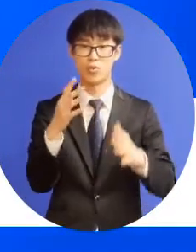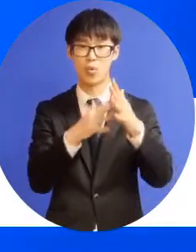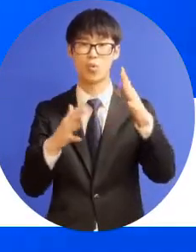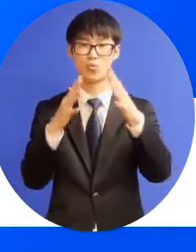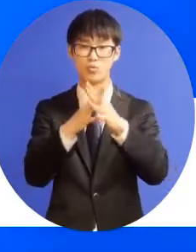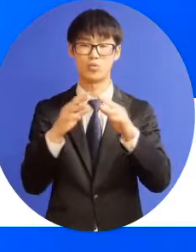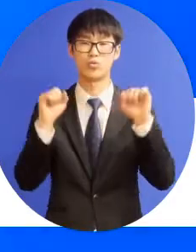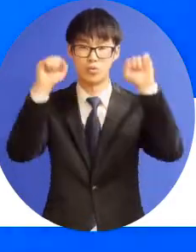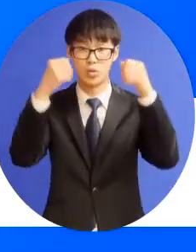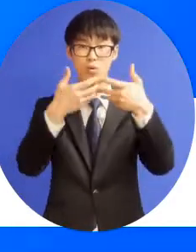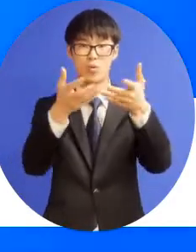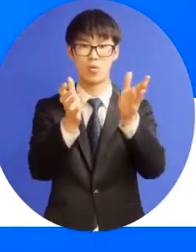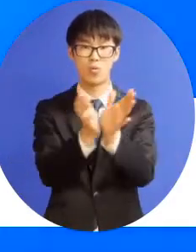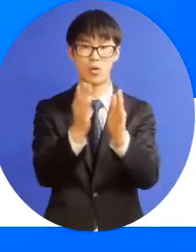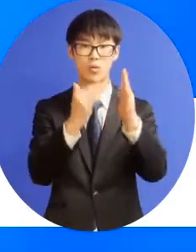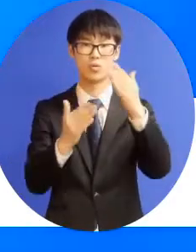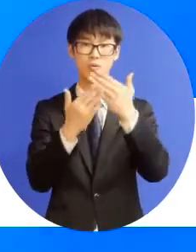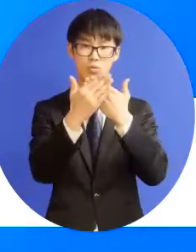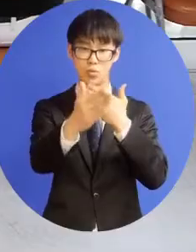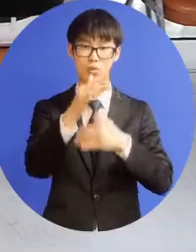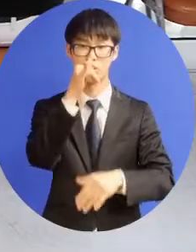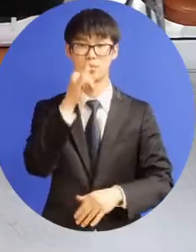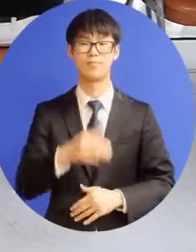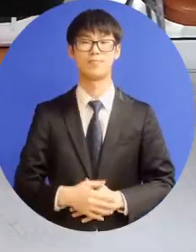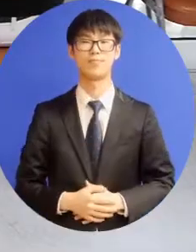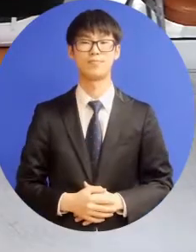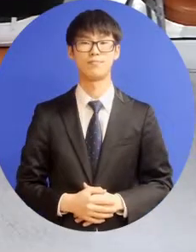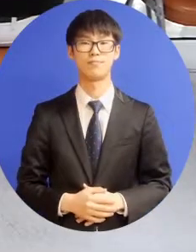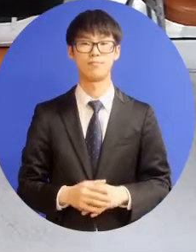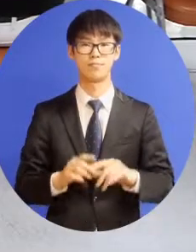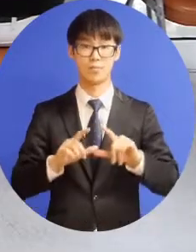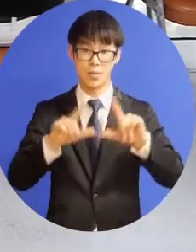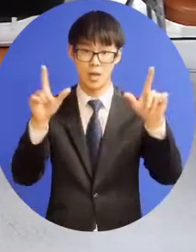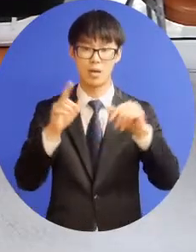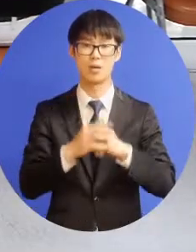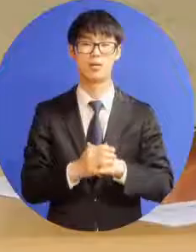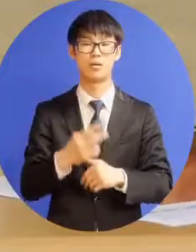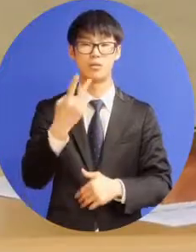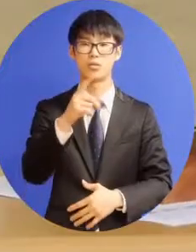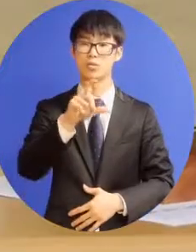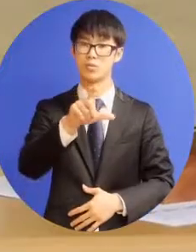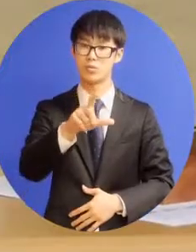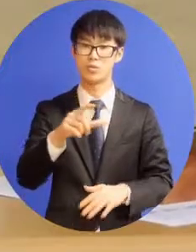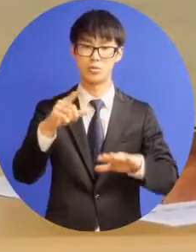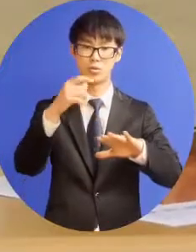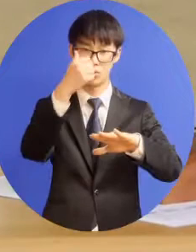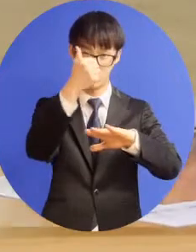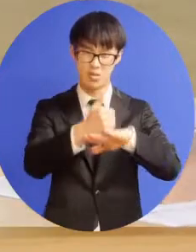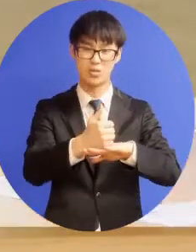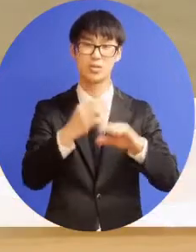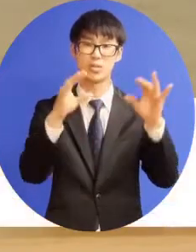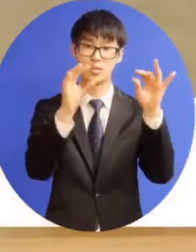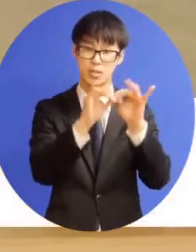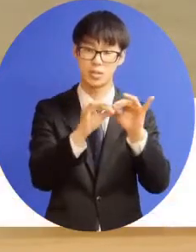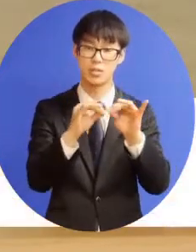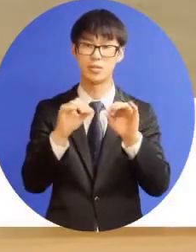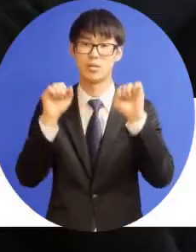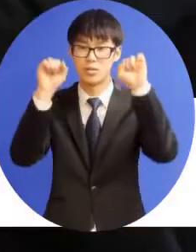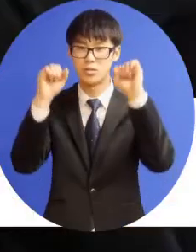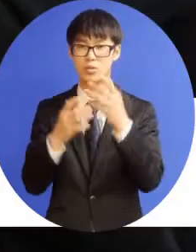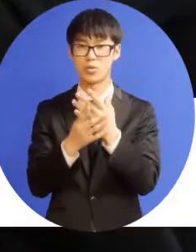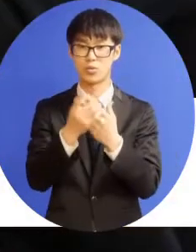체육회 정기총회가 개최됐습니다. 이날 총회는 2015년 결산 승인, 체육단체 통합 승인